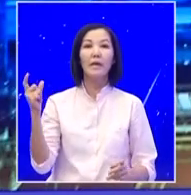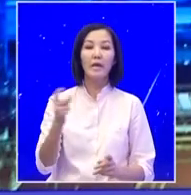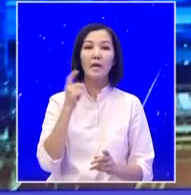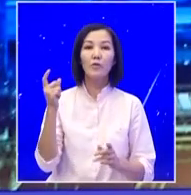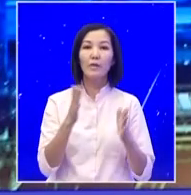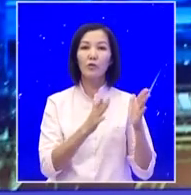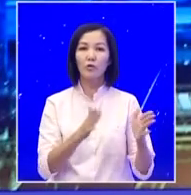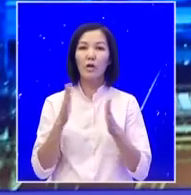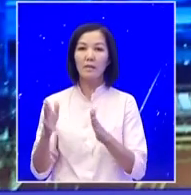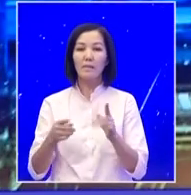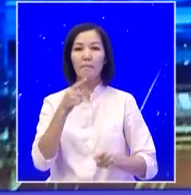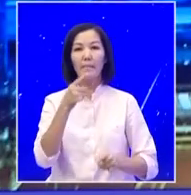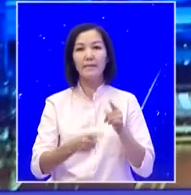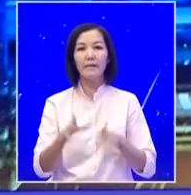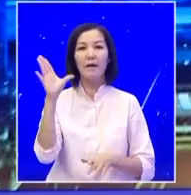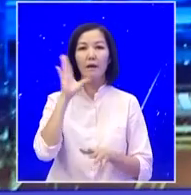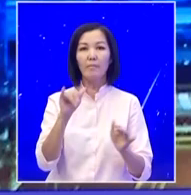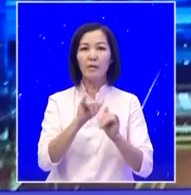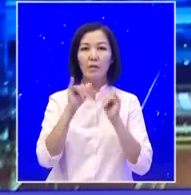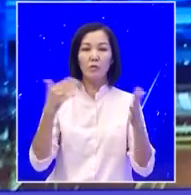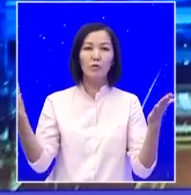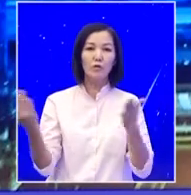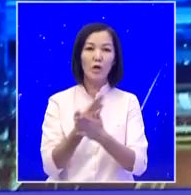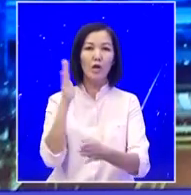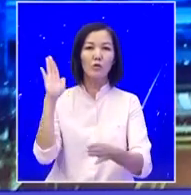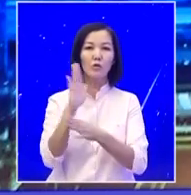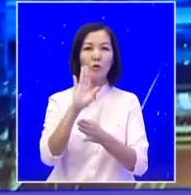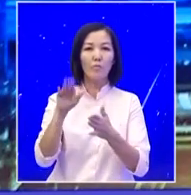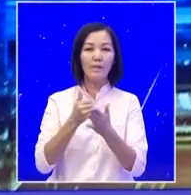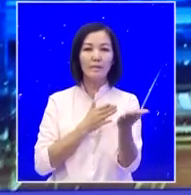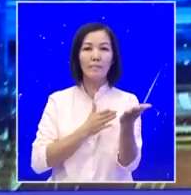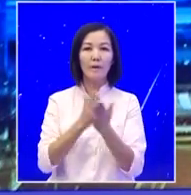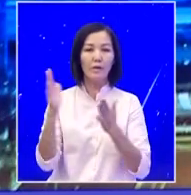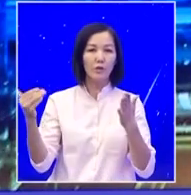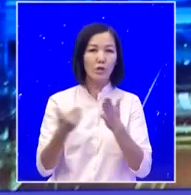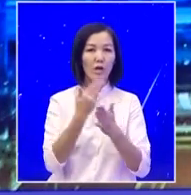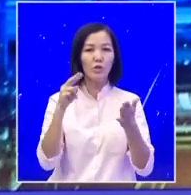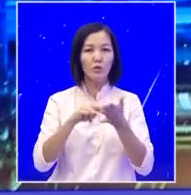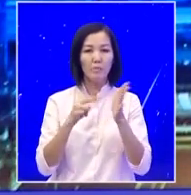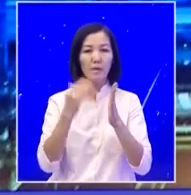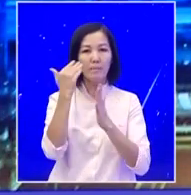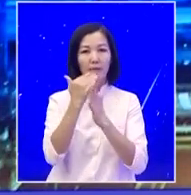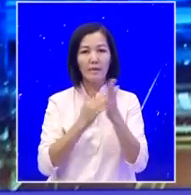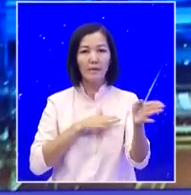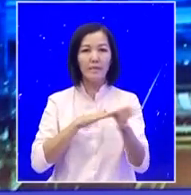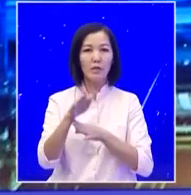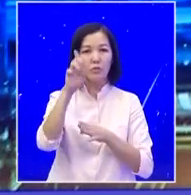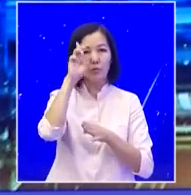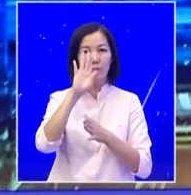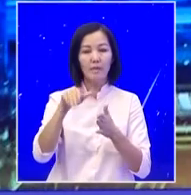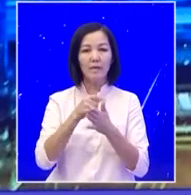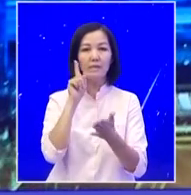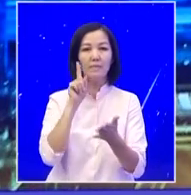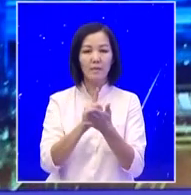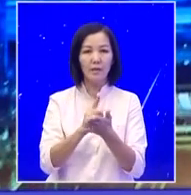Экономиканың тұрақтылығы мен бәсекеге қабілеттілікті арттыру жаңа жолдаудағы басты бағыт. Жаңа жоспарлар мен бағдарламаларды іске асыру үкіметтің